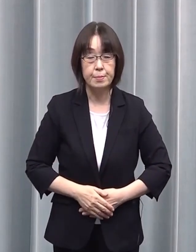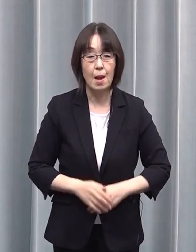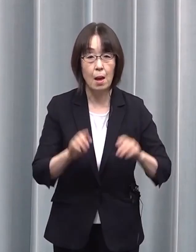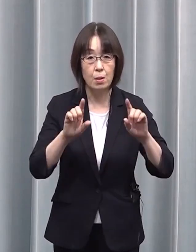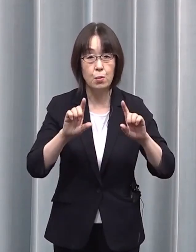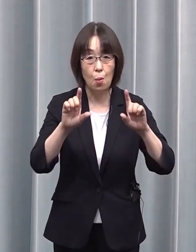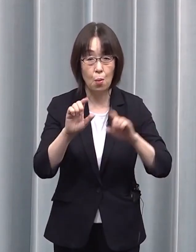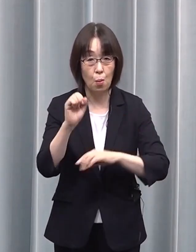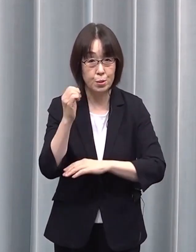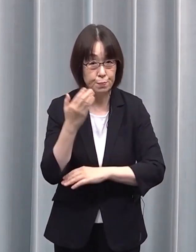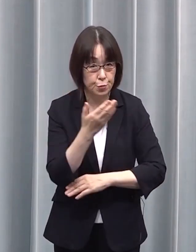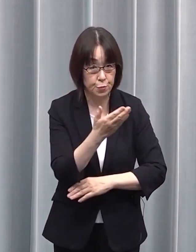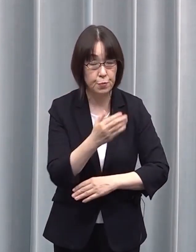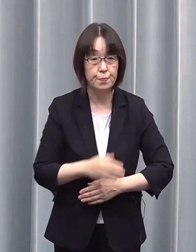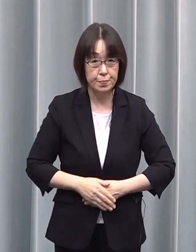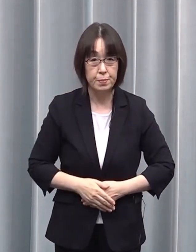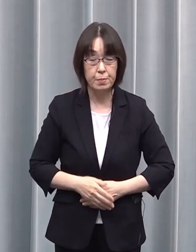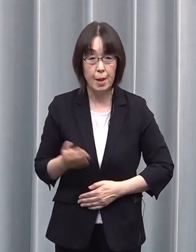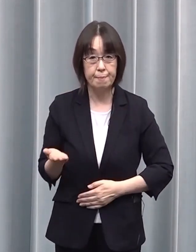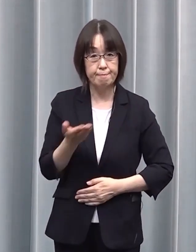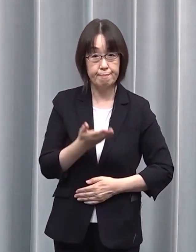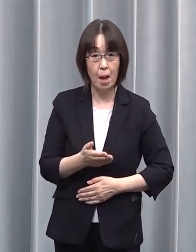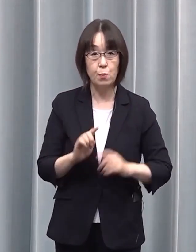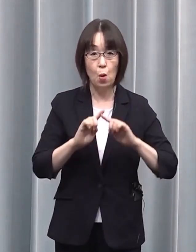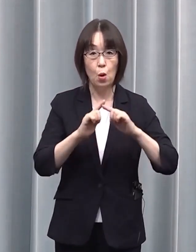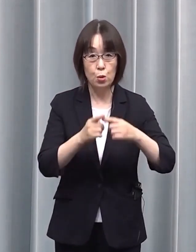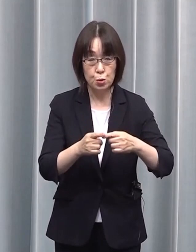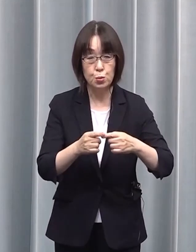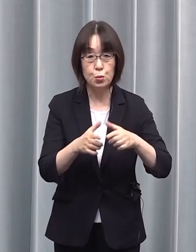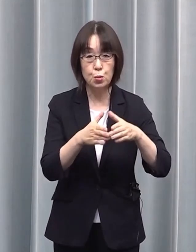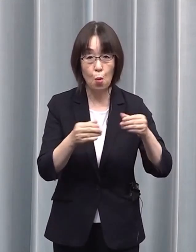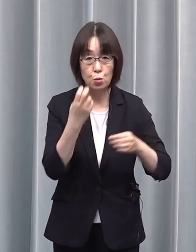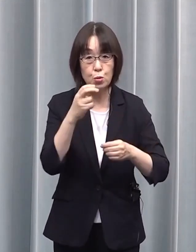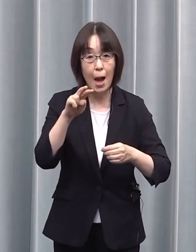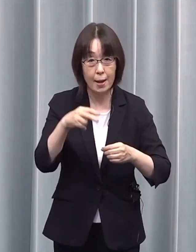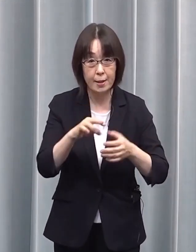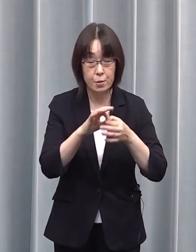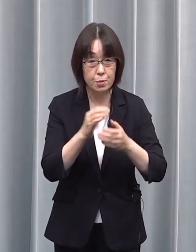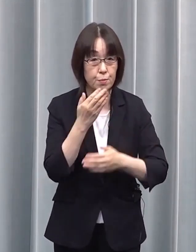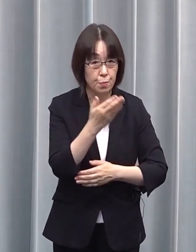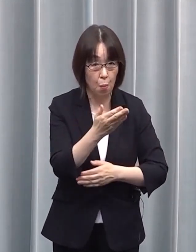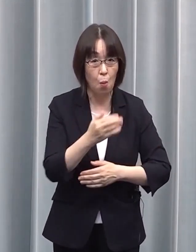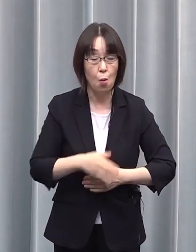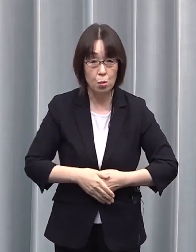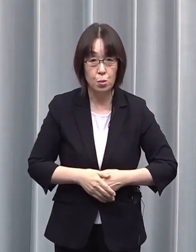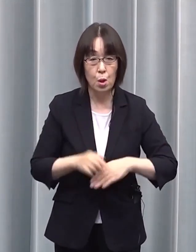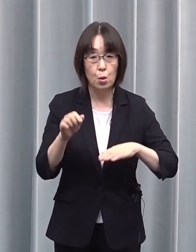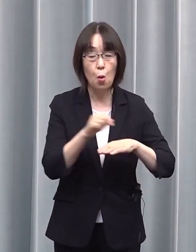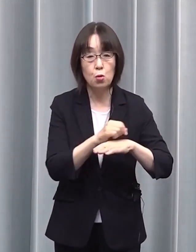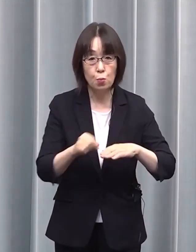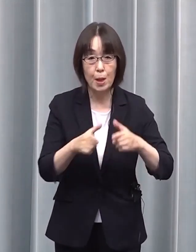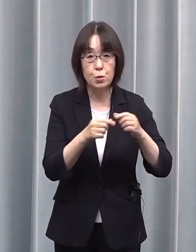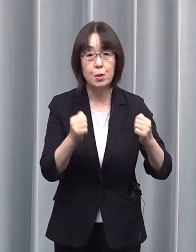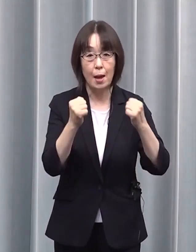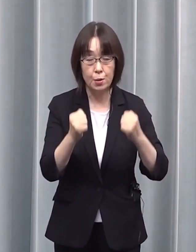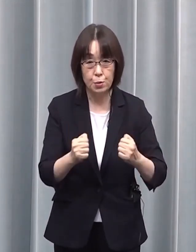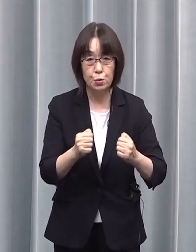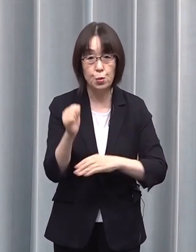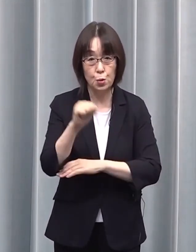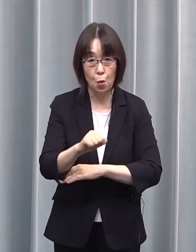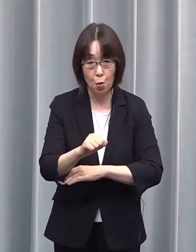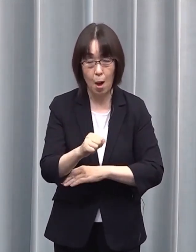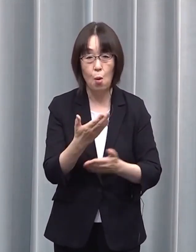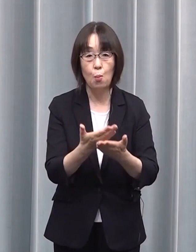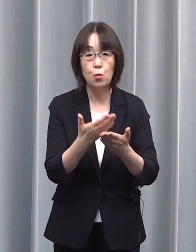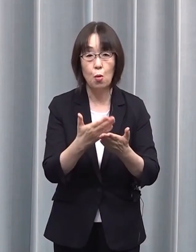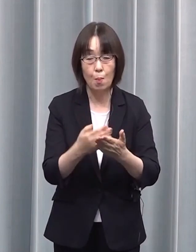はい、入管に関してお聞きします。今日ですね、在留特別許可を求める外国人の、まあ、学生